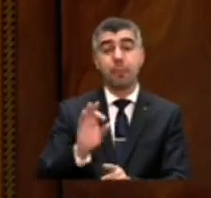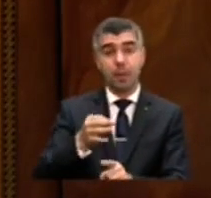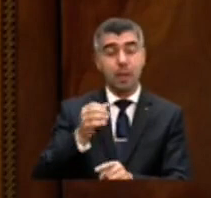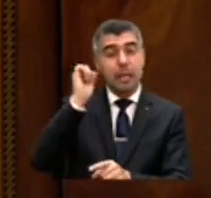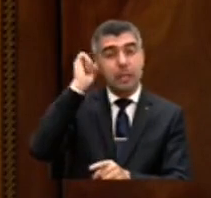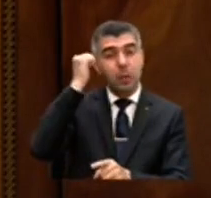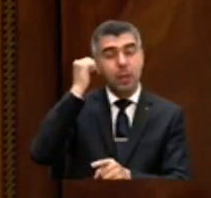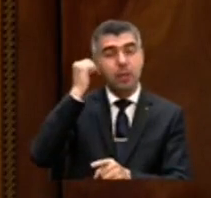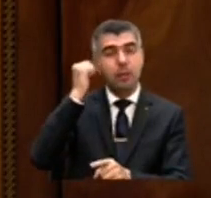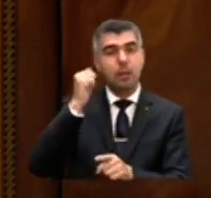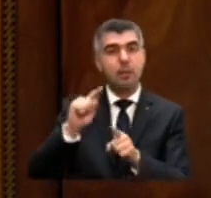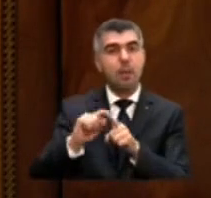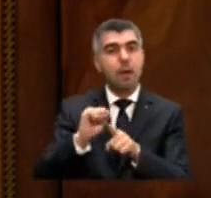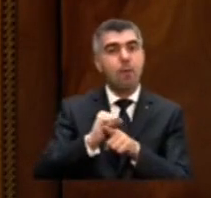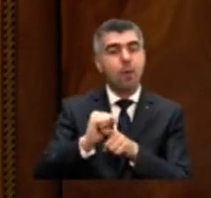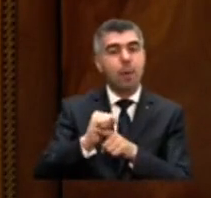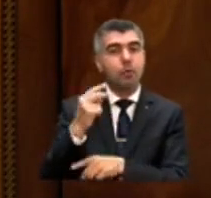الجامعي من تزويدها